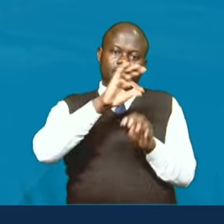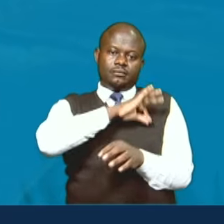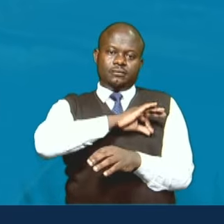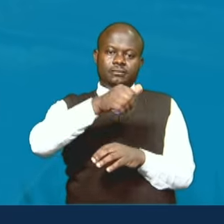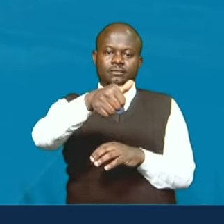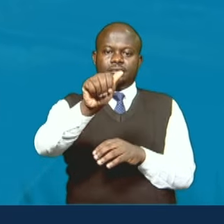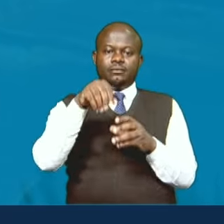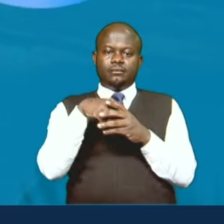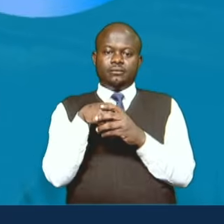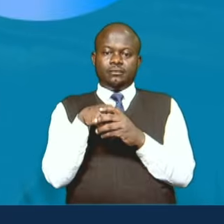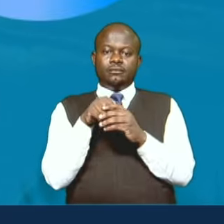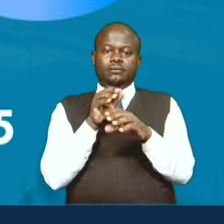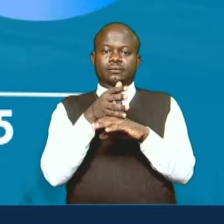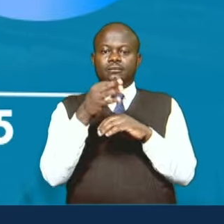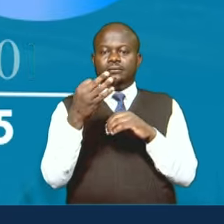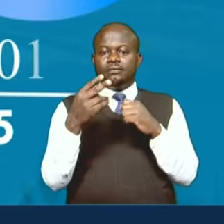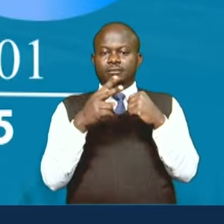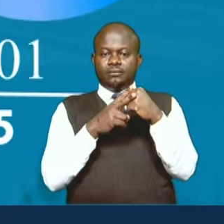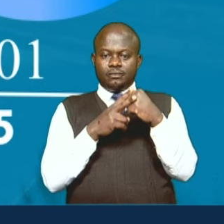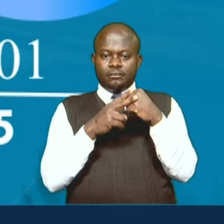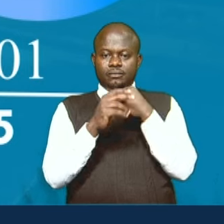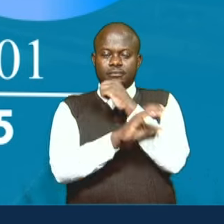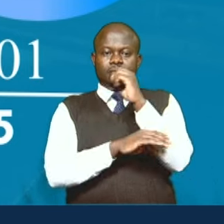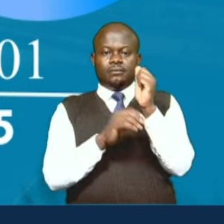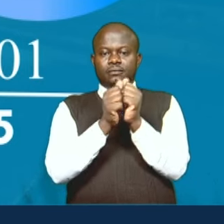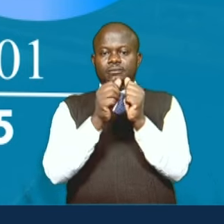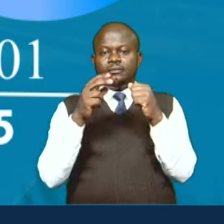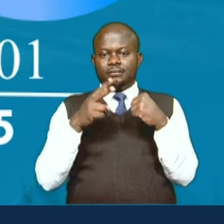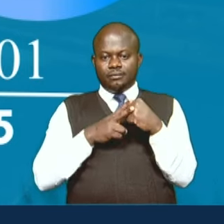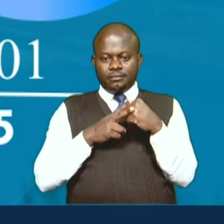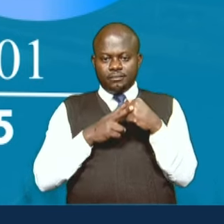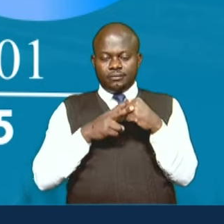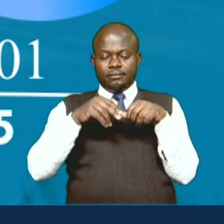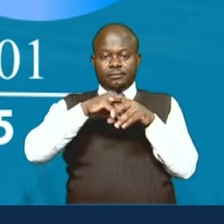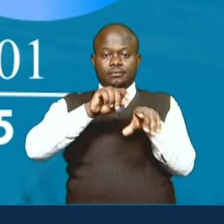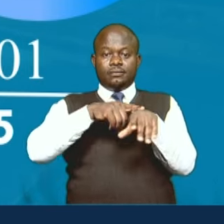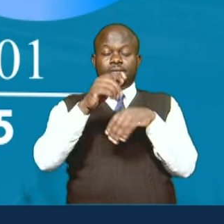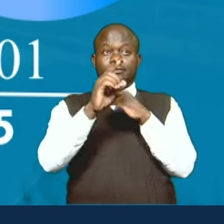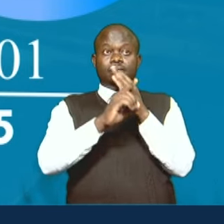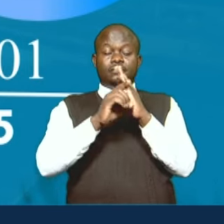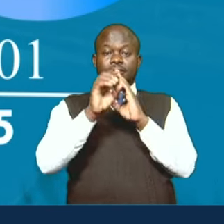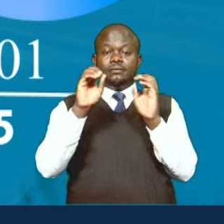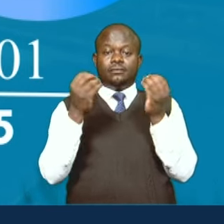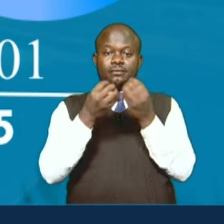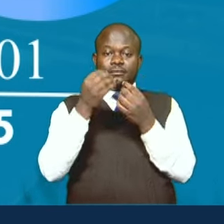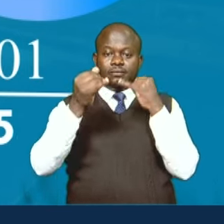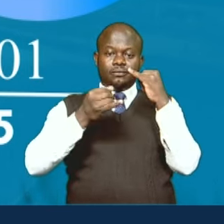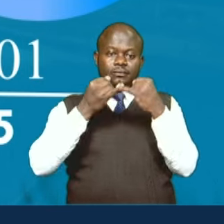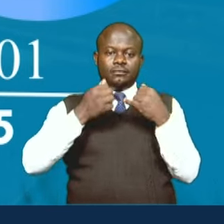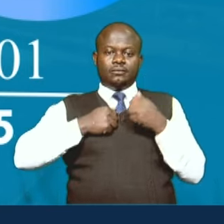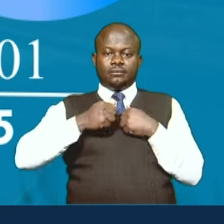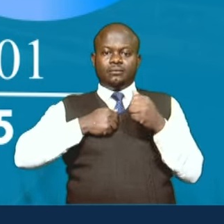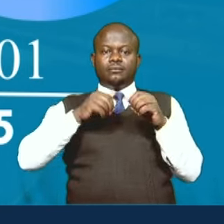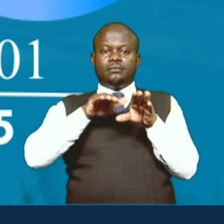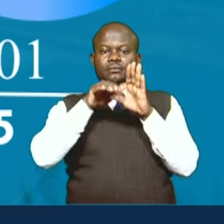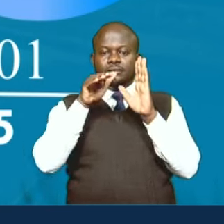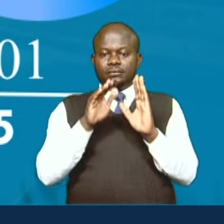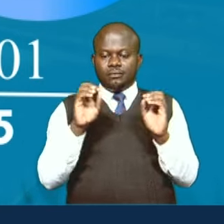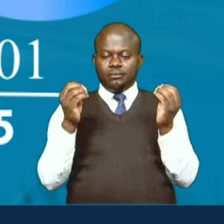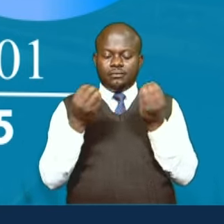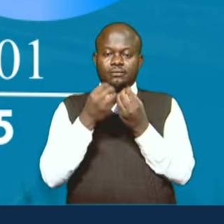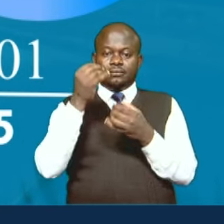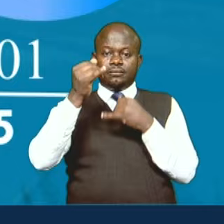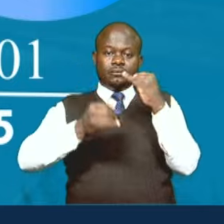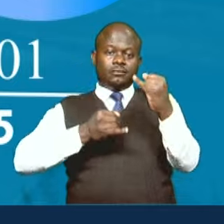rwa za konsira 37 mu bihugu 17. Mu gihe mu karere no mu miryango mpuzamahanga, u Rwanda ari umunyamuryango w'imiryango